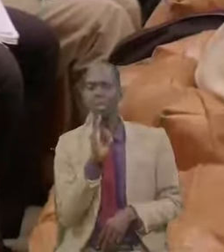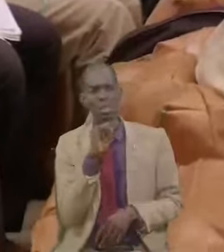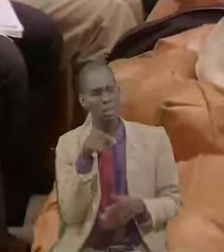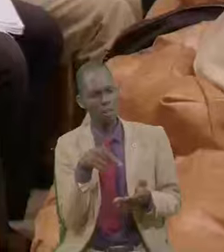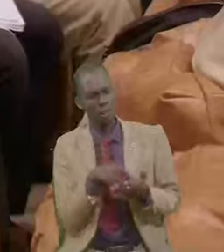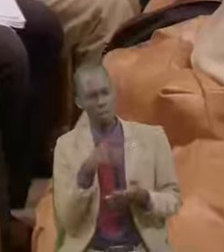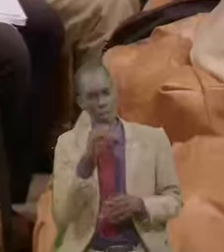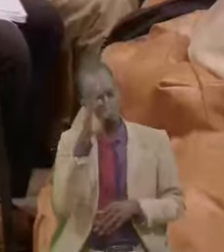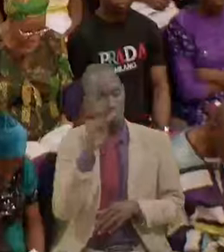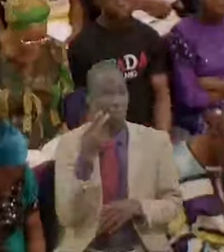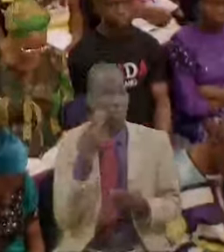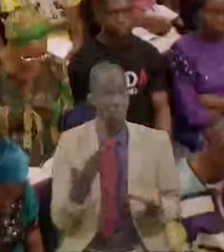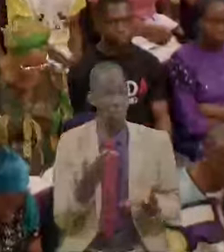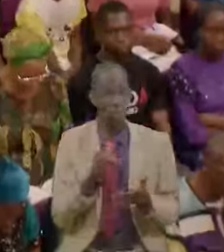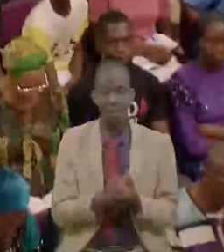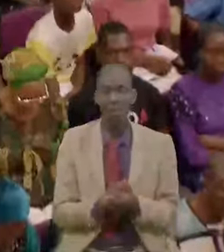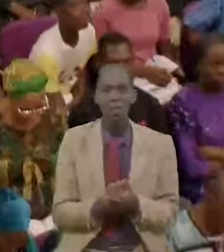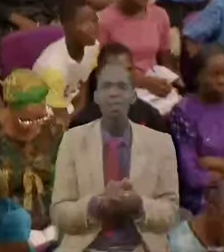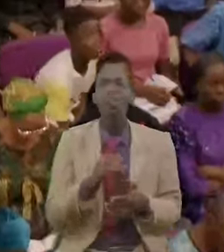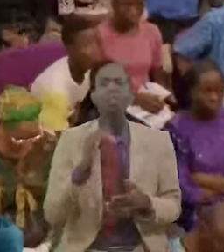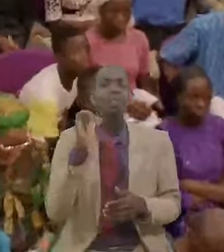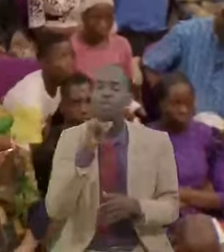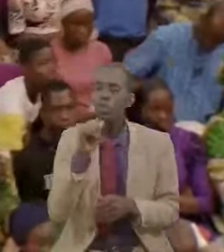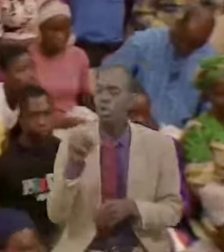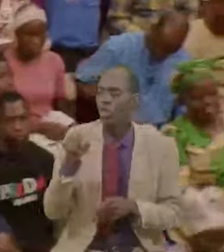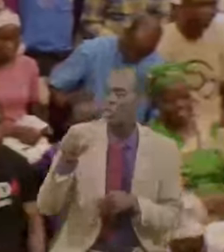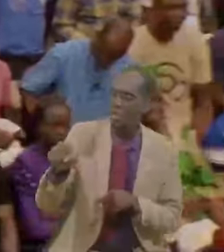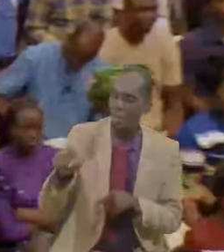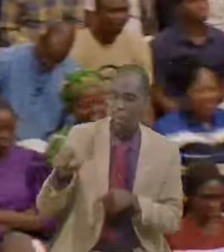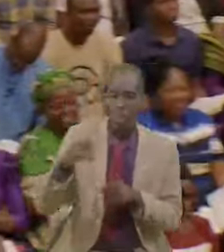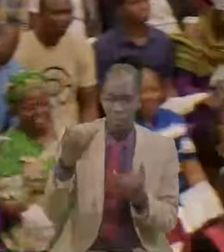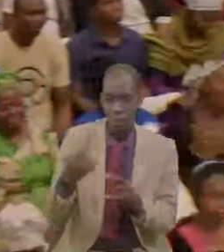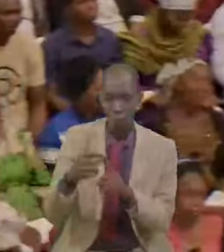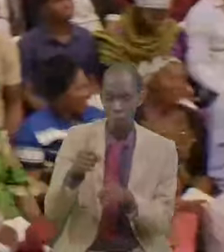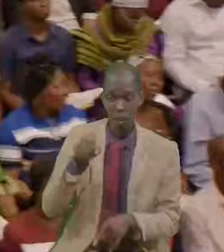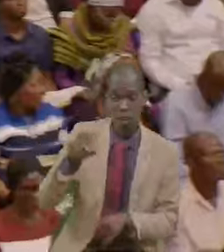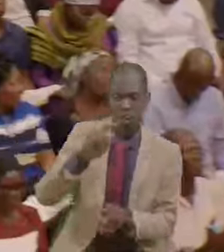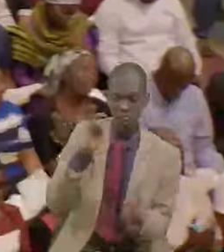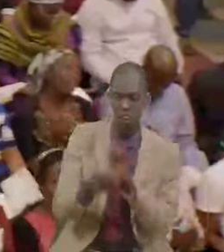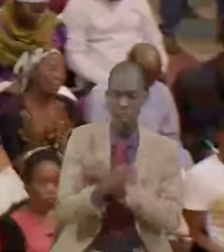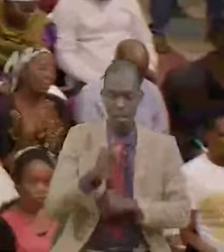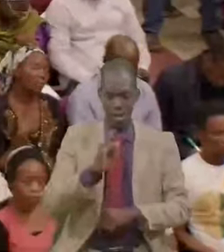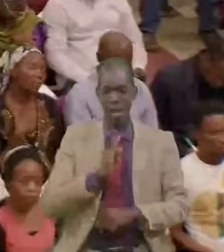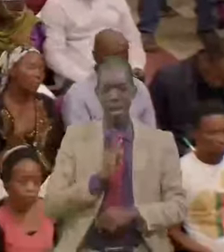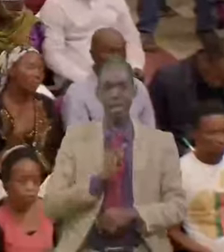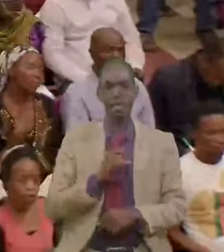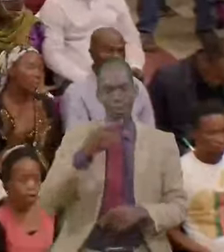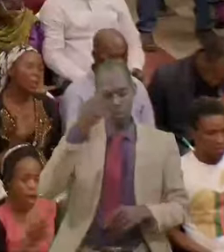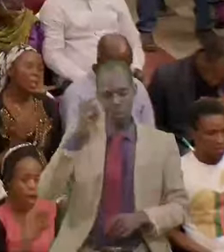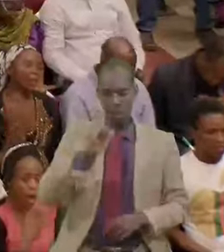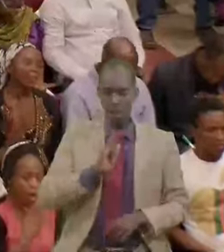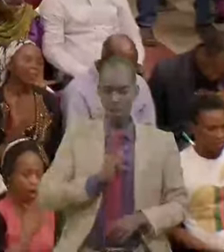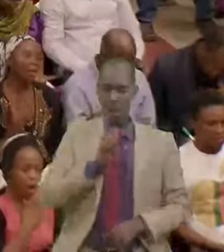c'est personnalisé. Ce n'est pas que celui qui... Il dit que c'est moi qui suis la personne. C'est moi qui suis